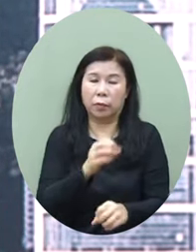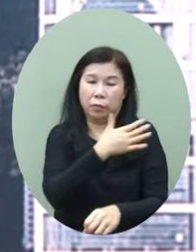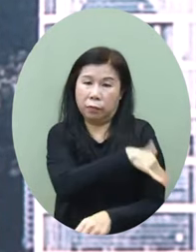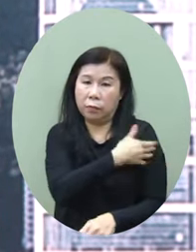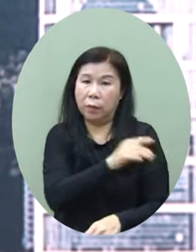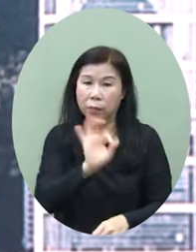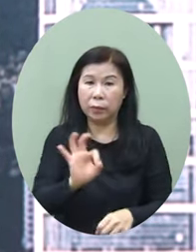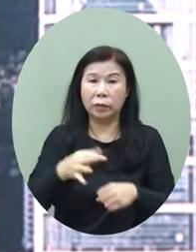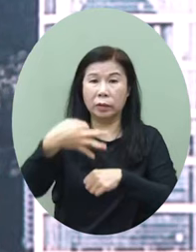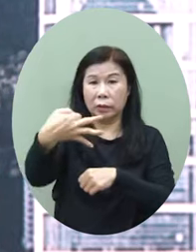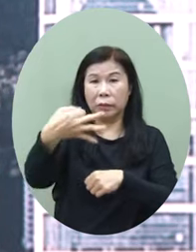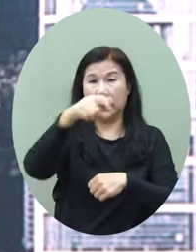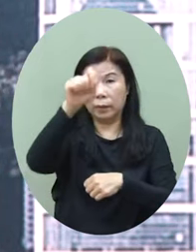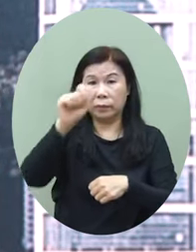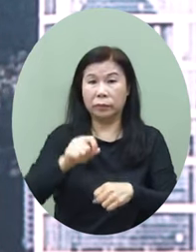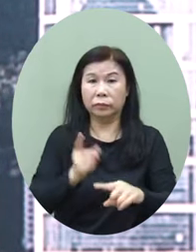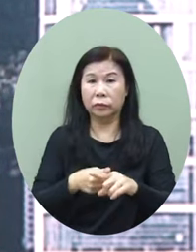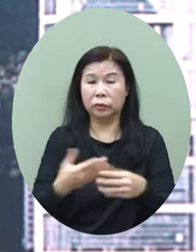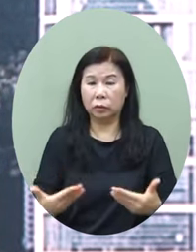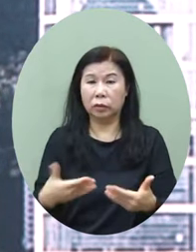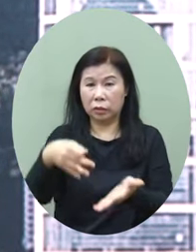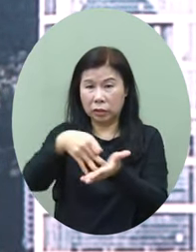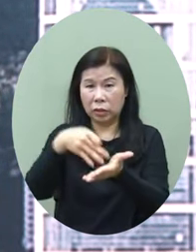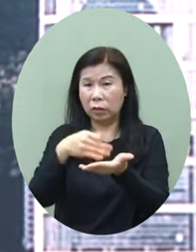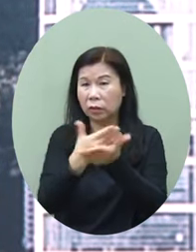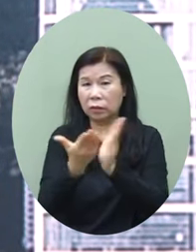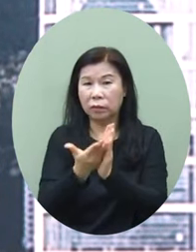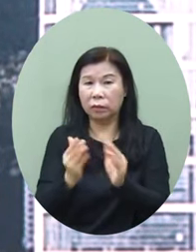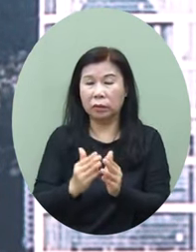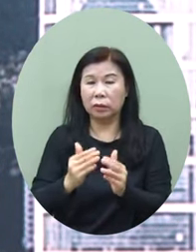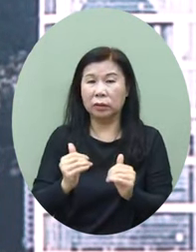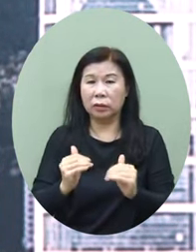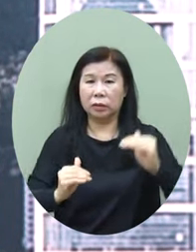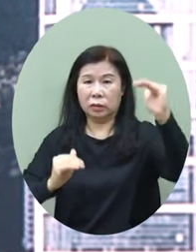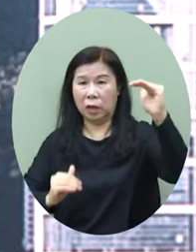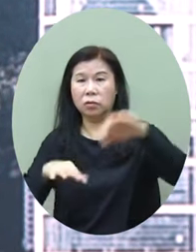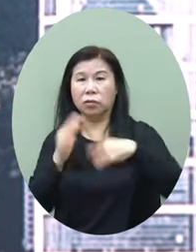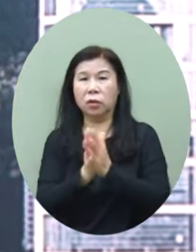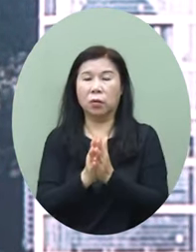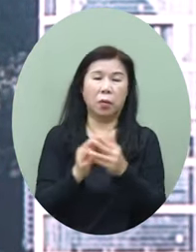第三個問題我真的不想參與這個叫什麼隔空爭拗